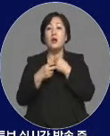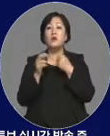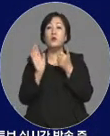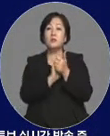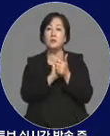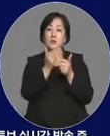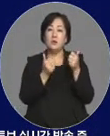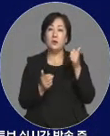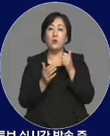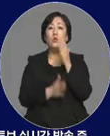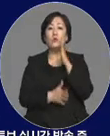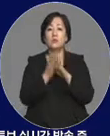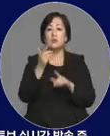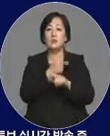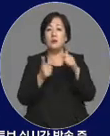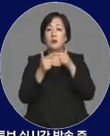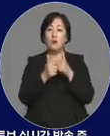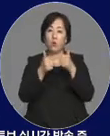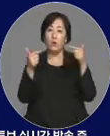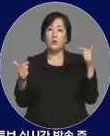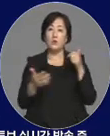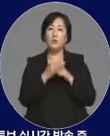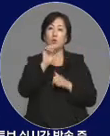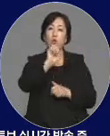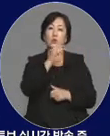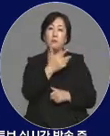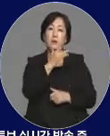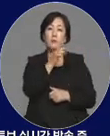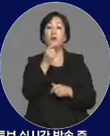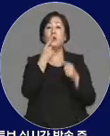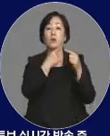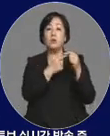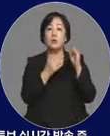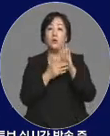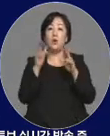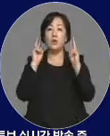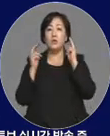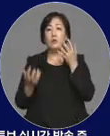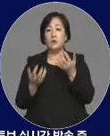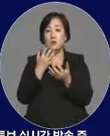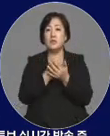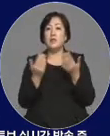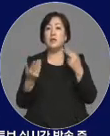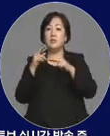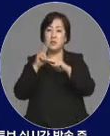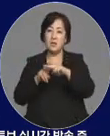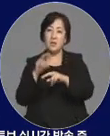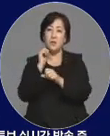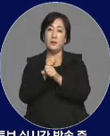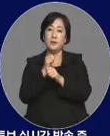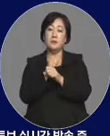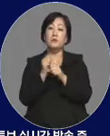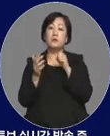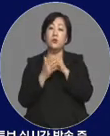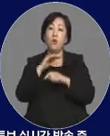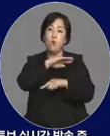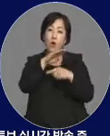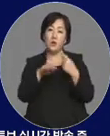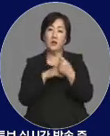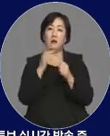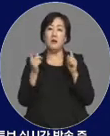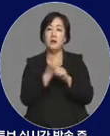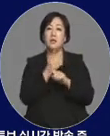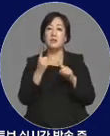개선과 시설 확충이 51.8%로 가장 높았고 기업 유치와 일자리 창출 그리고 환경 개선이